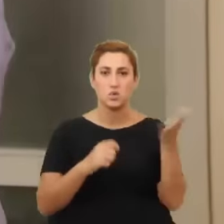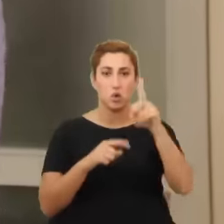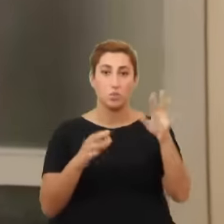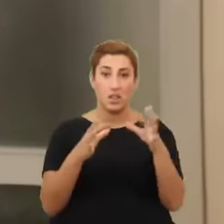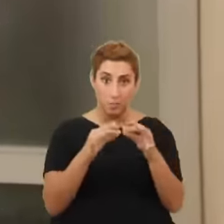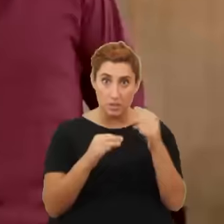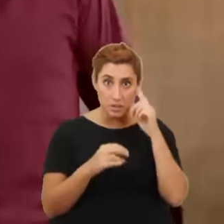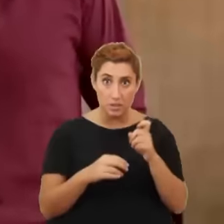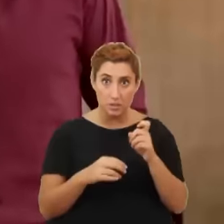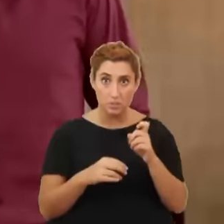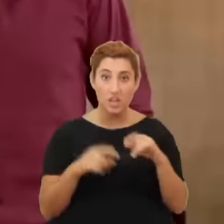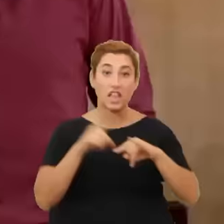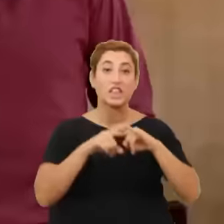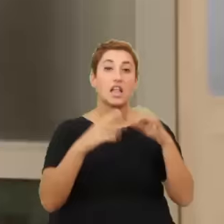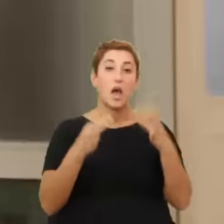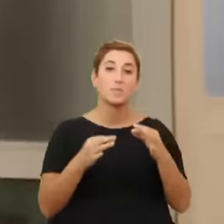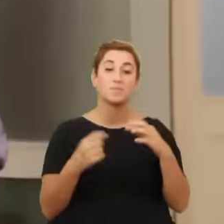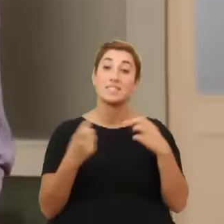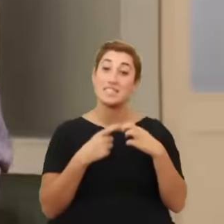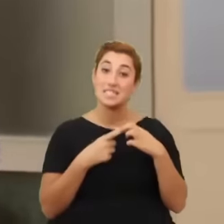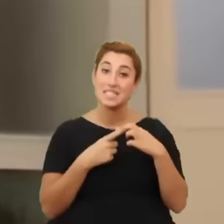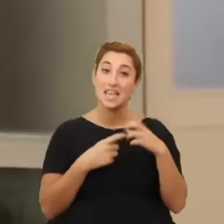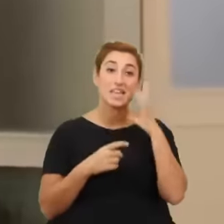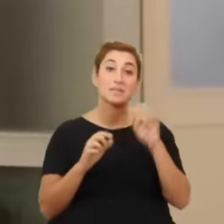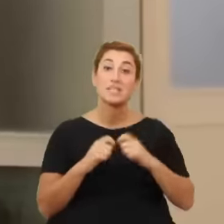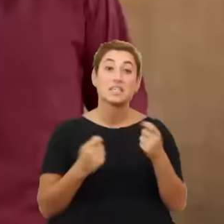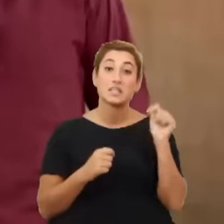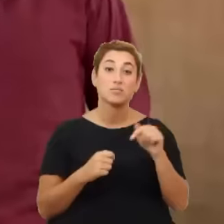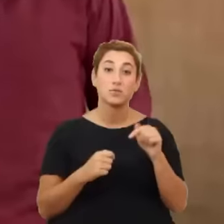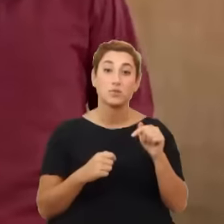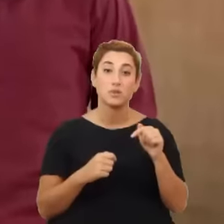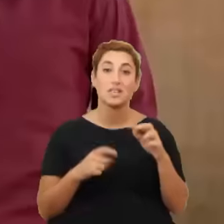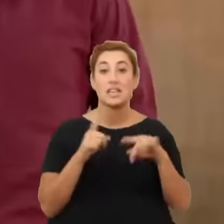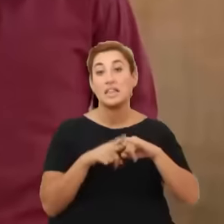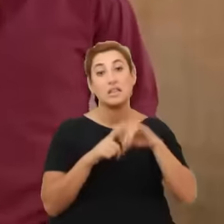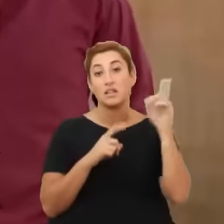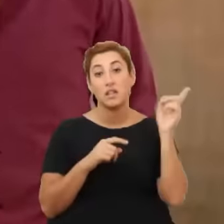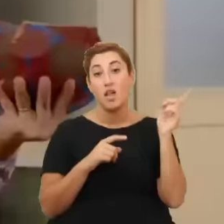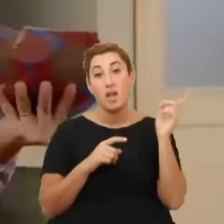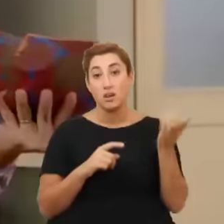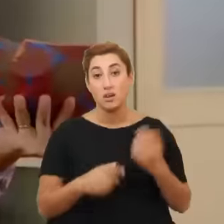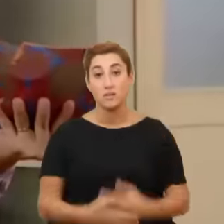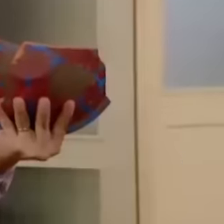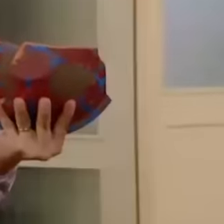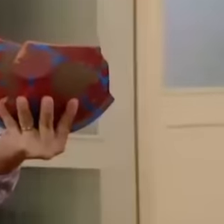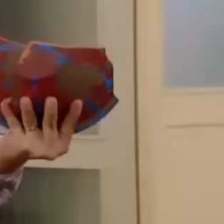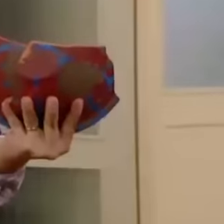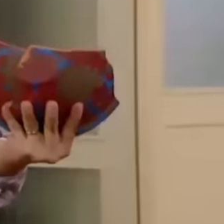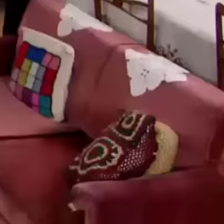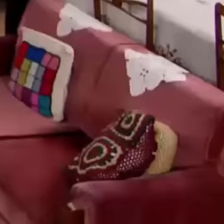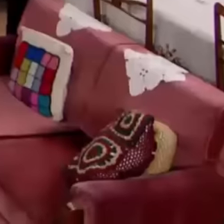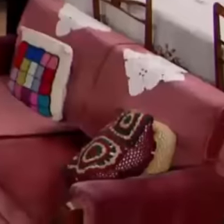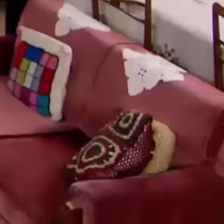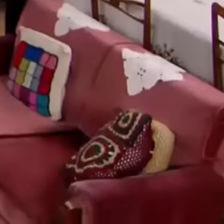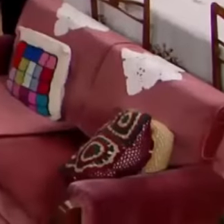siz bunu yapıştırdınız mı? Hititler yapıştırmış onu. Rıza, kim kırdı bunu? Hititler, acaba? Türkiye